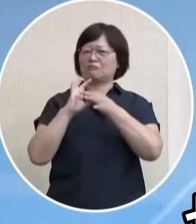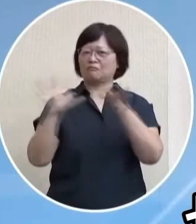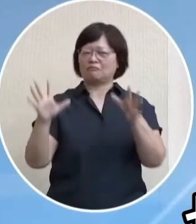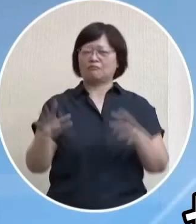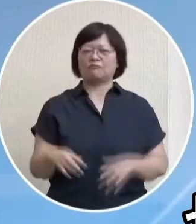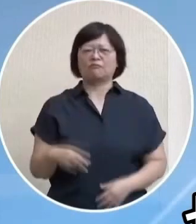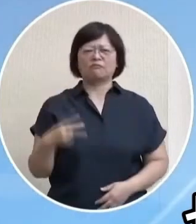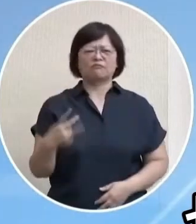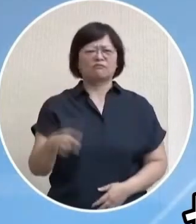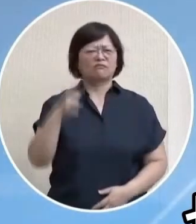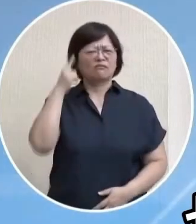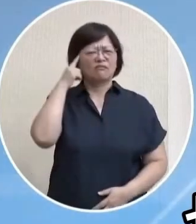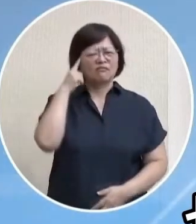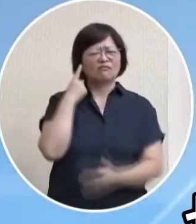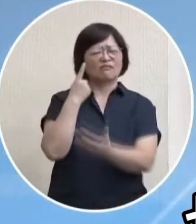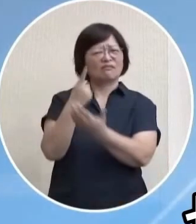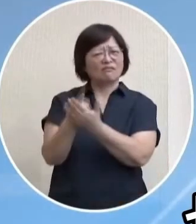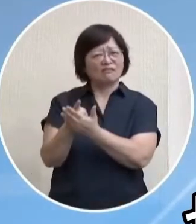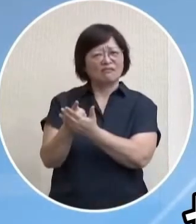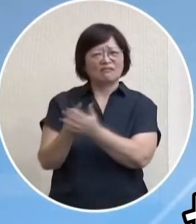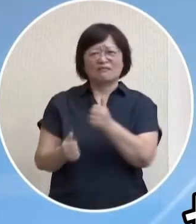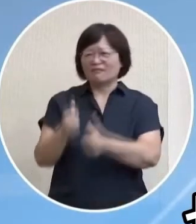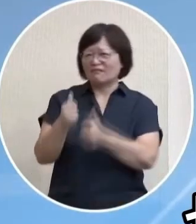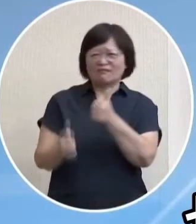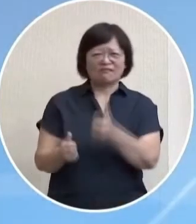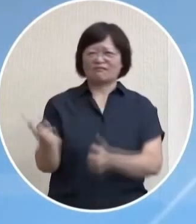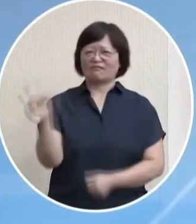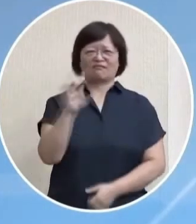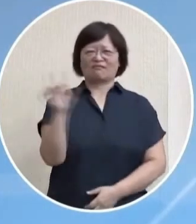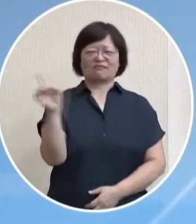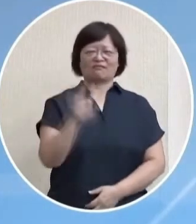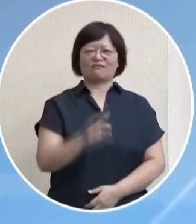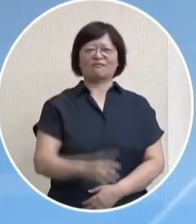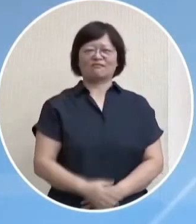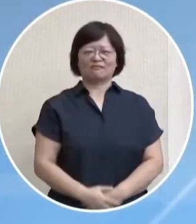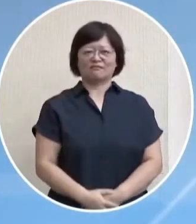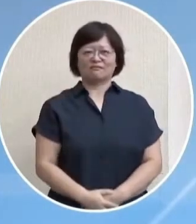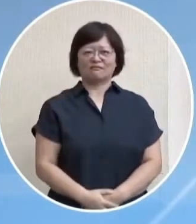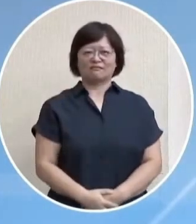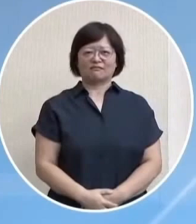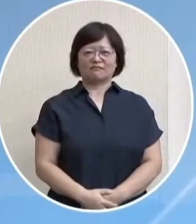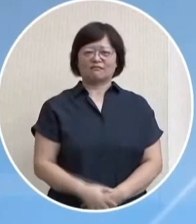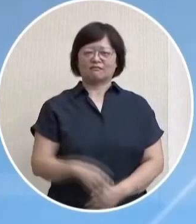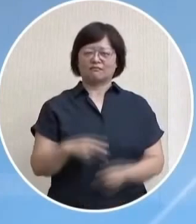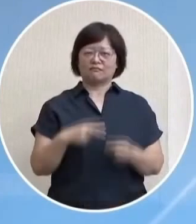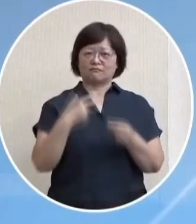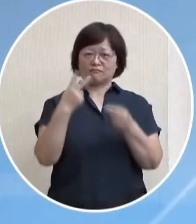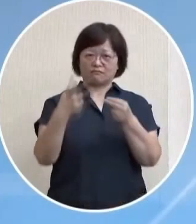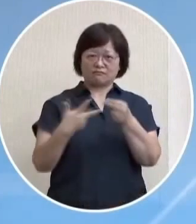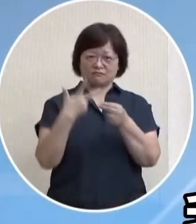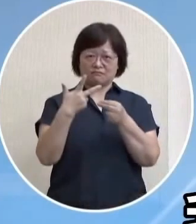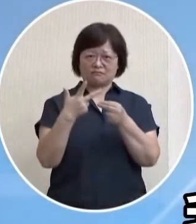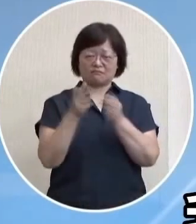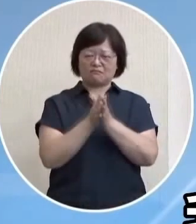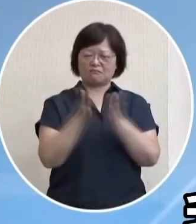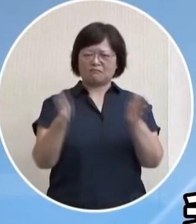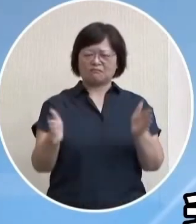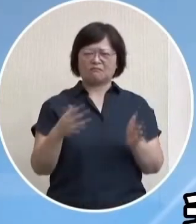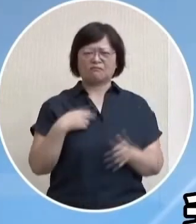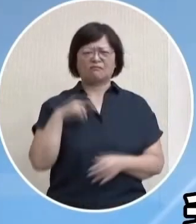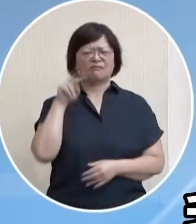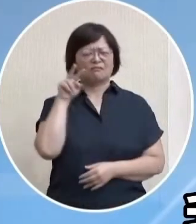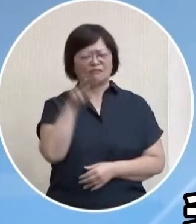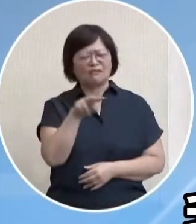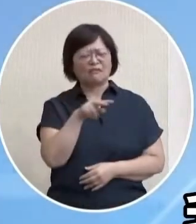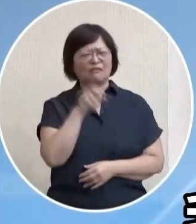过从政的念头。然而，这七年多来，我看着台湾